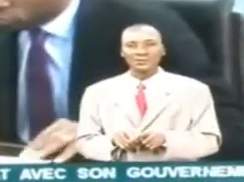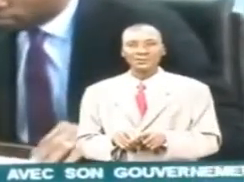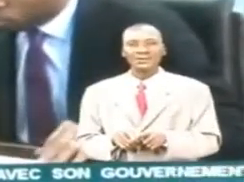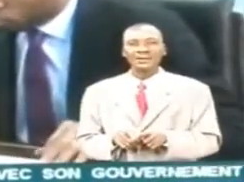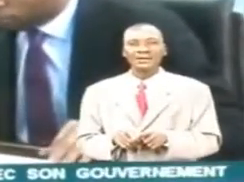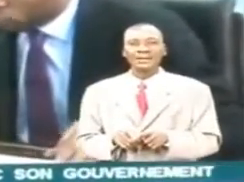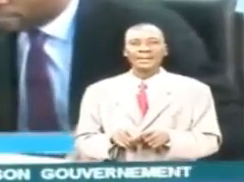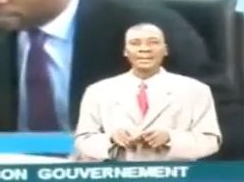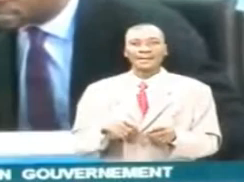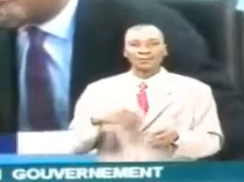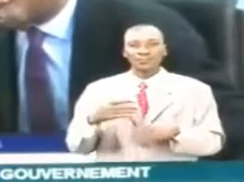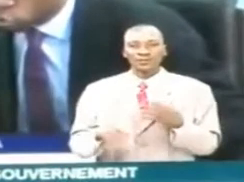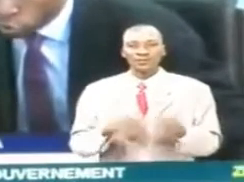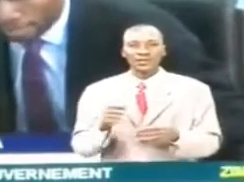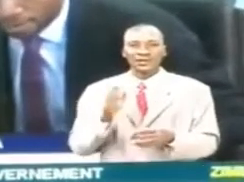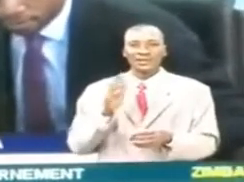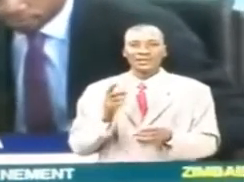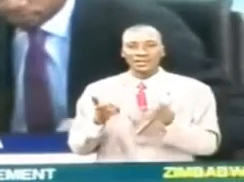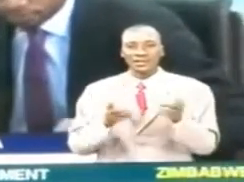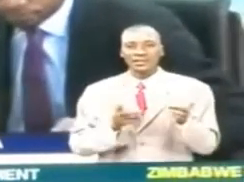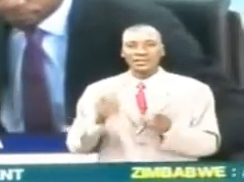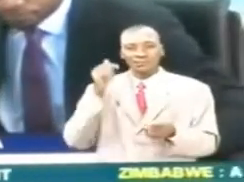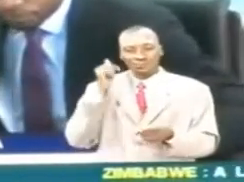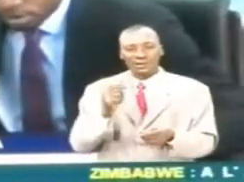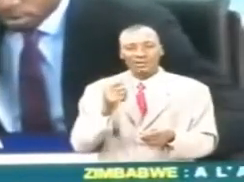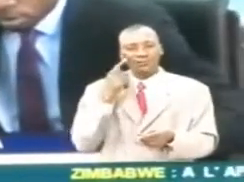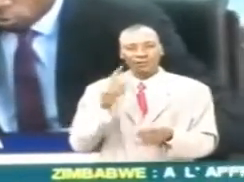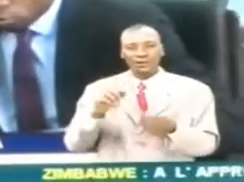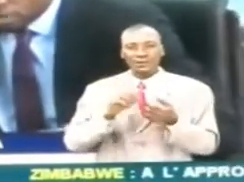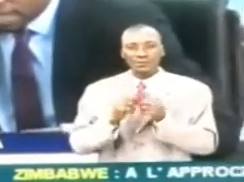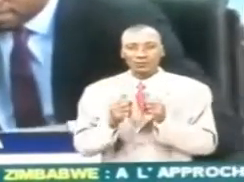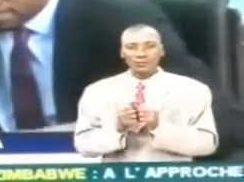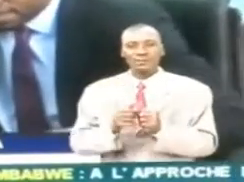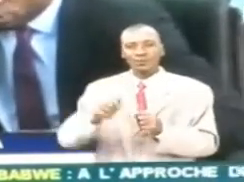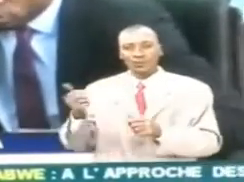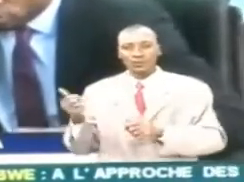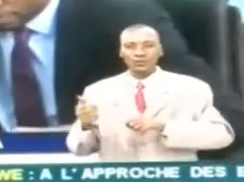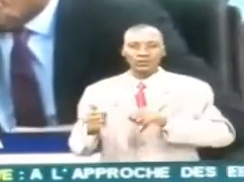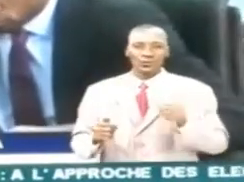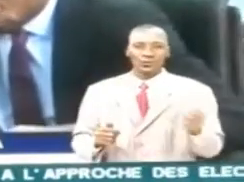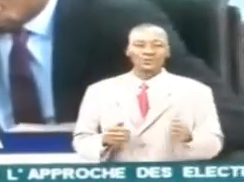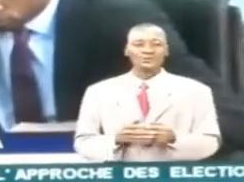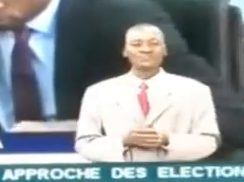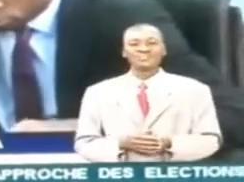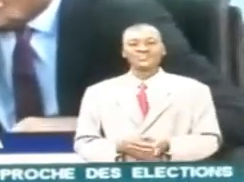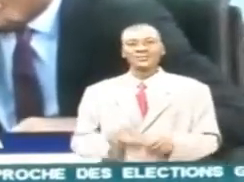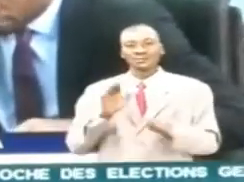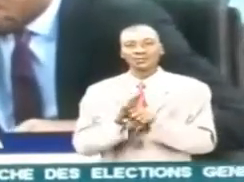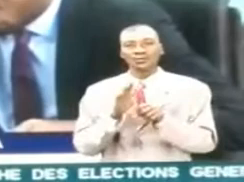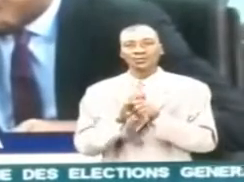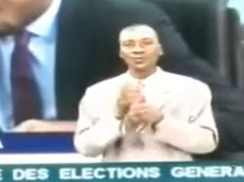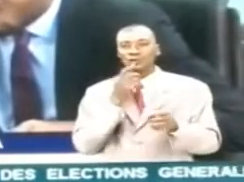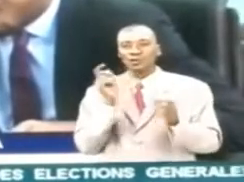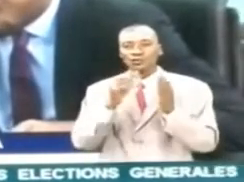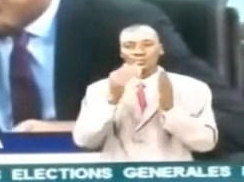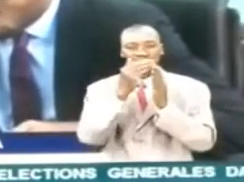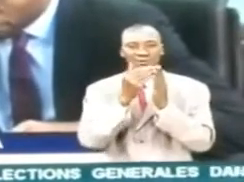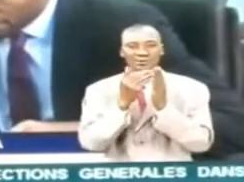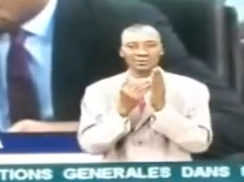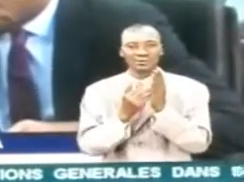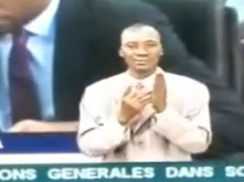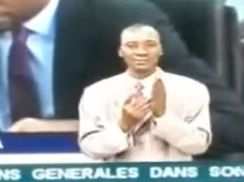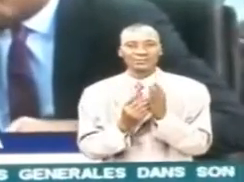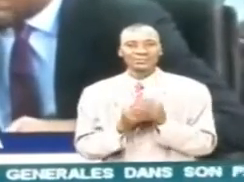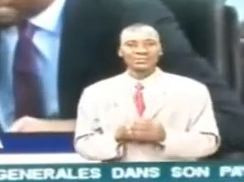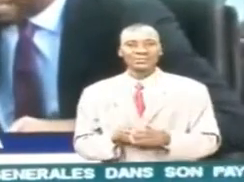éviter notamment les phénomènes de zones rurales. Au-delà de ces recommandations, nous avons le bureau